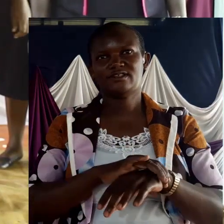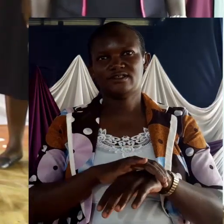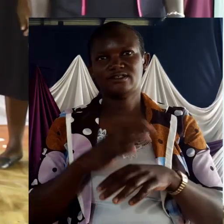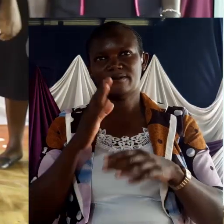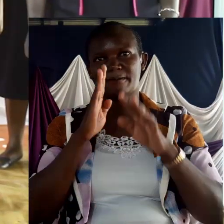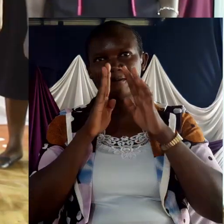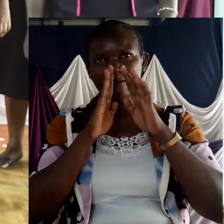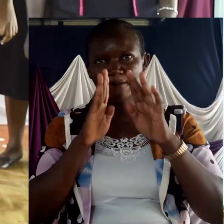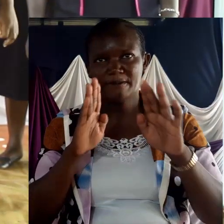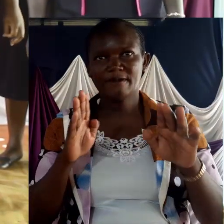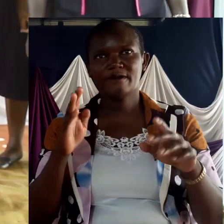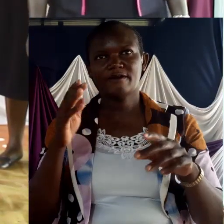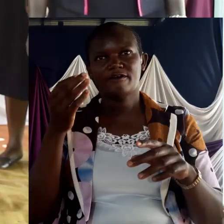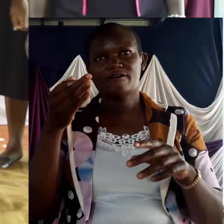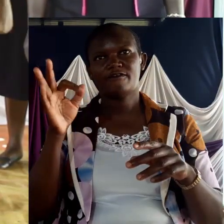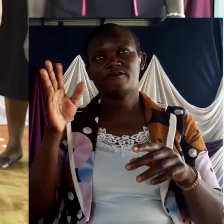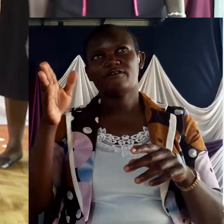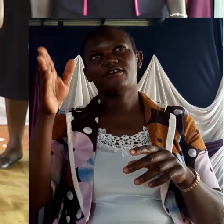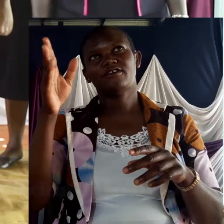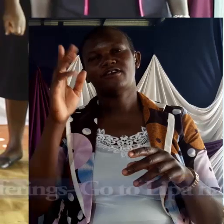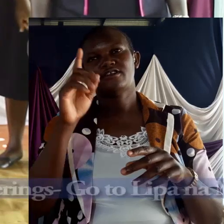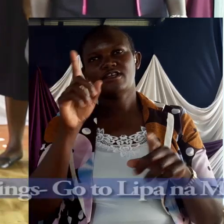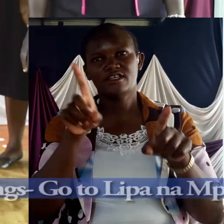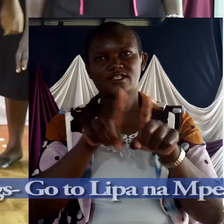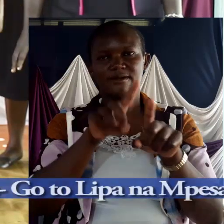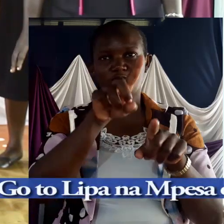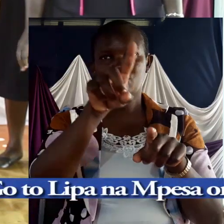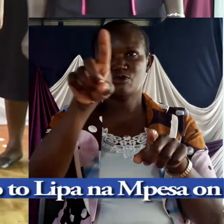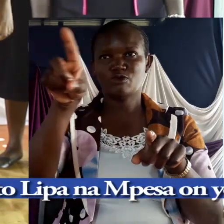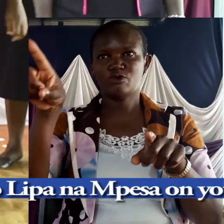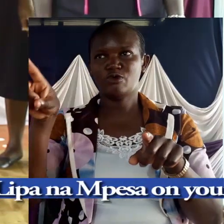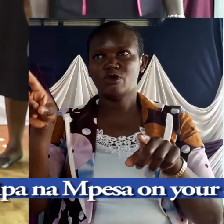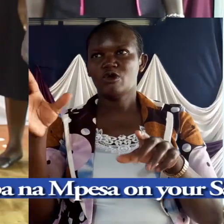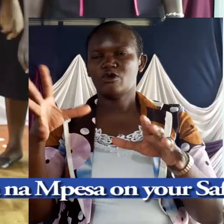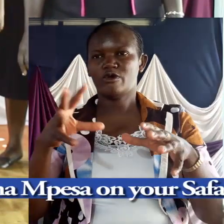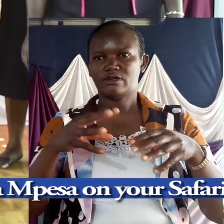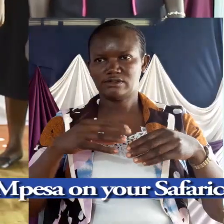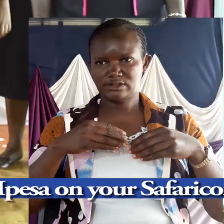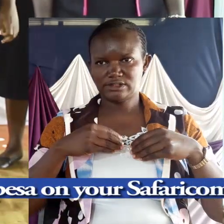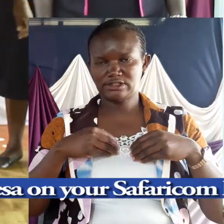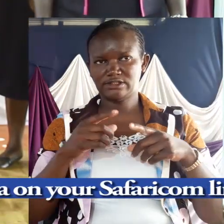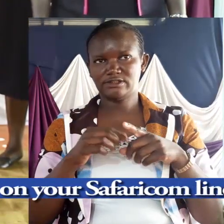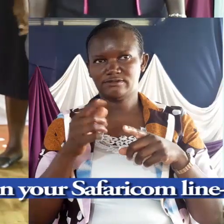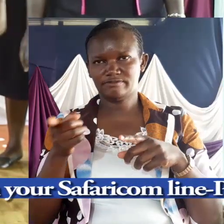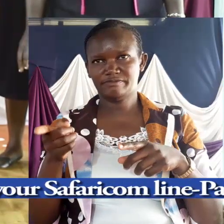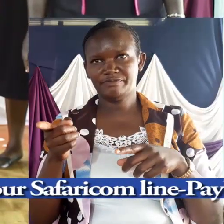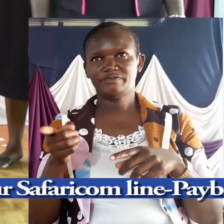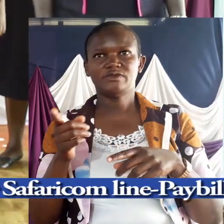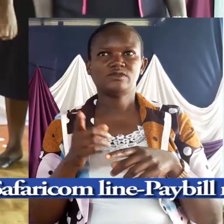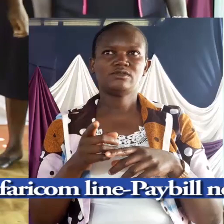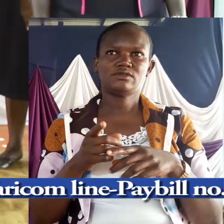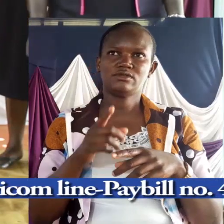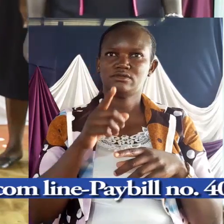Mungu. Nawe ukilipokea neno hili, yema utabaki jinsi ulivyo.